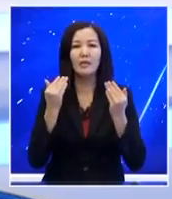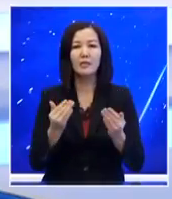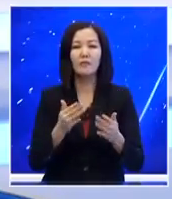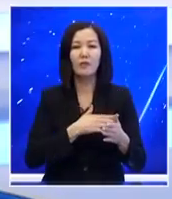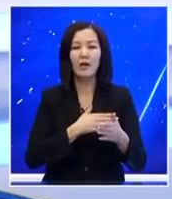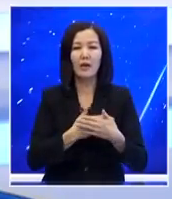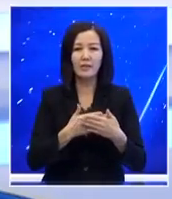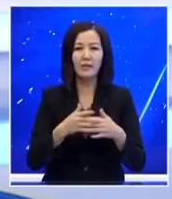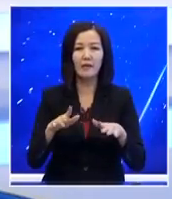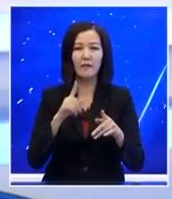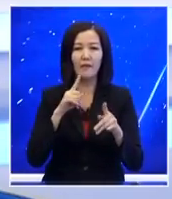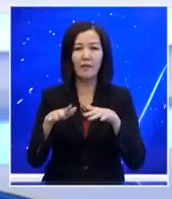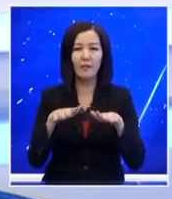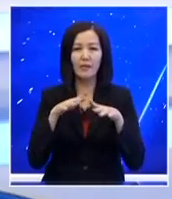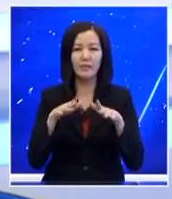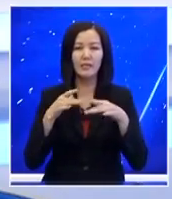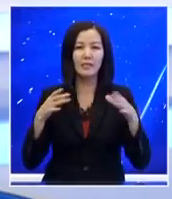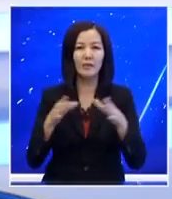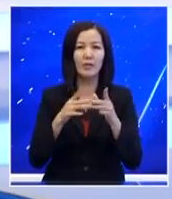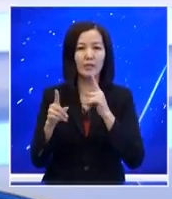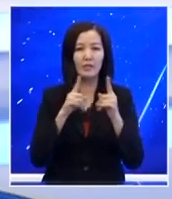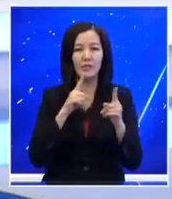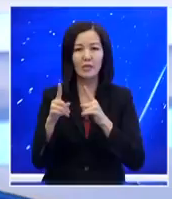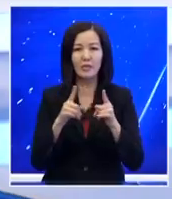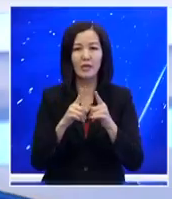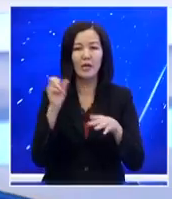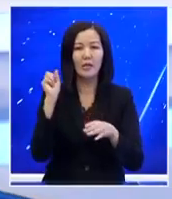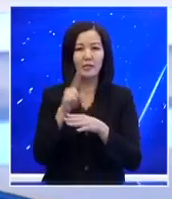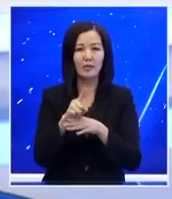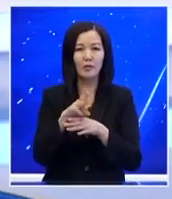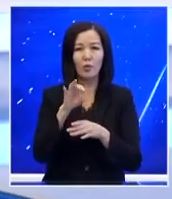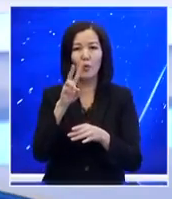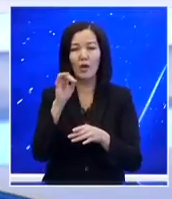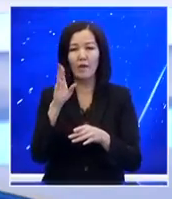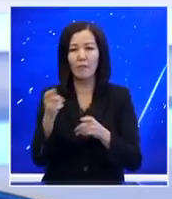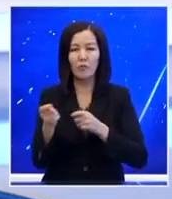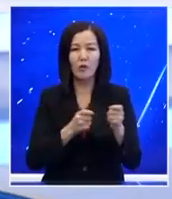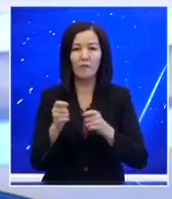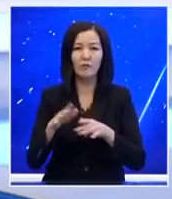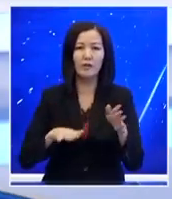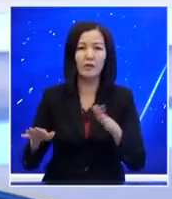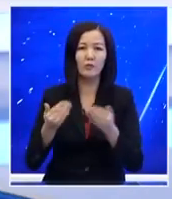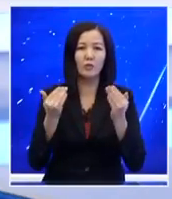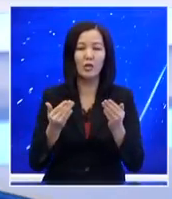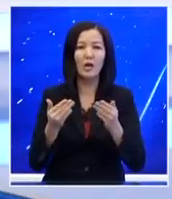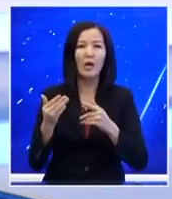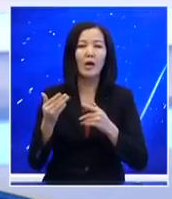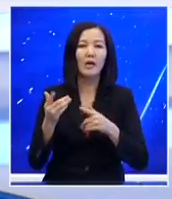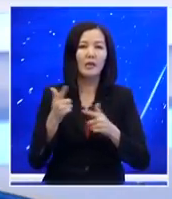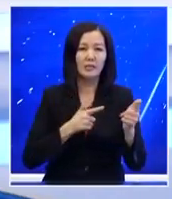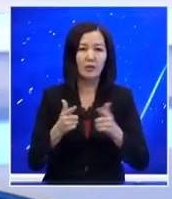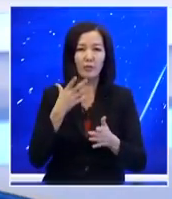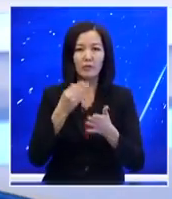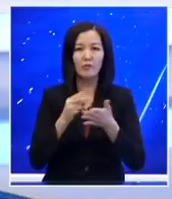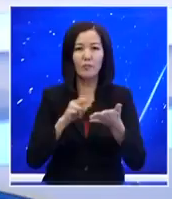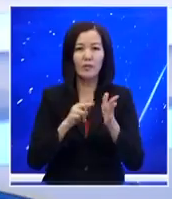актив Алматинской области собрался обсудить ключевые задачи, обозначенные Касым-Жомартом Токаевым. Руководство края уже разработало свой план